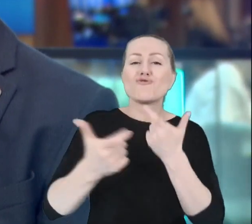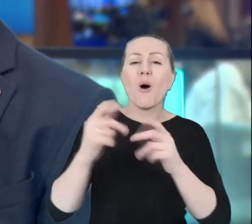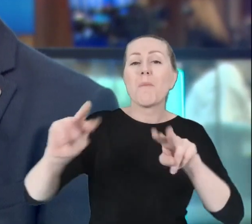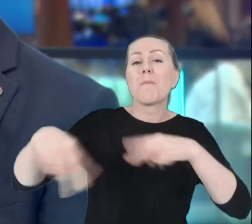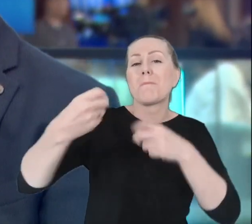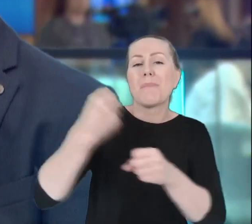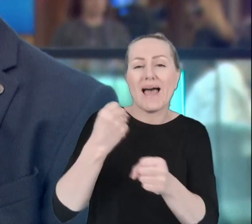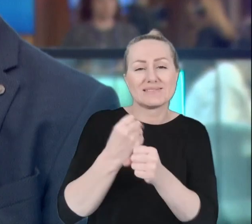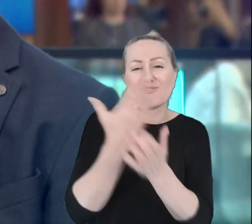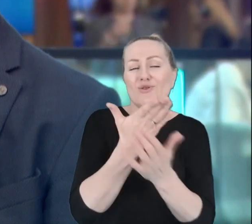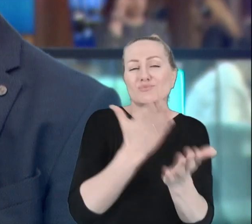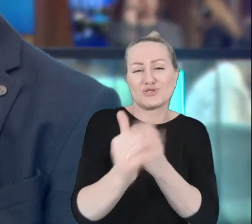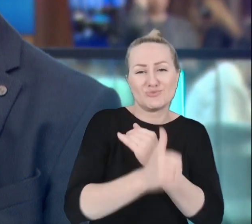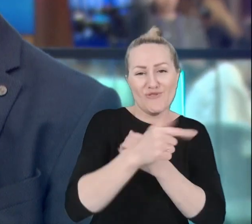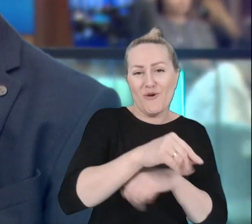pewnego przyzwyczajenia.